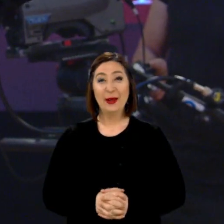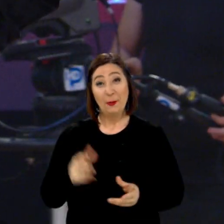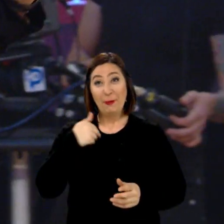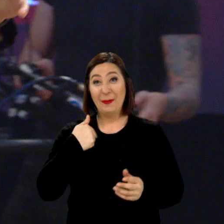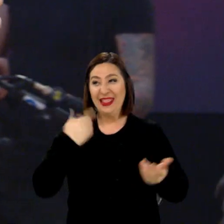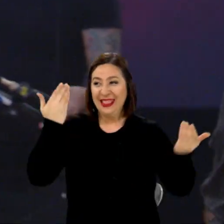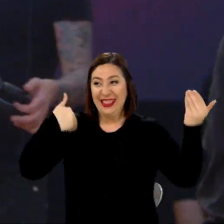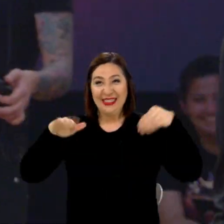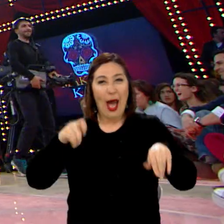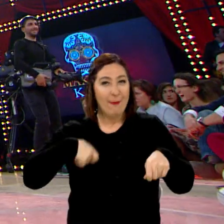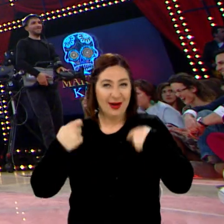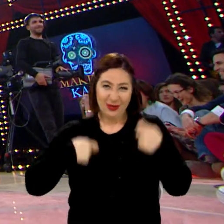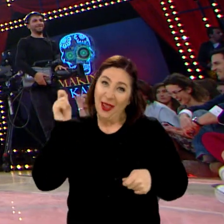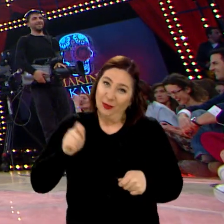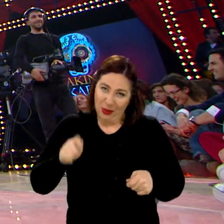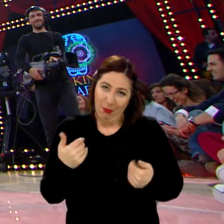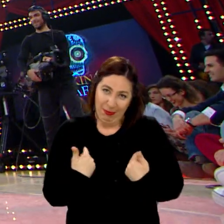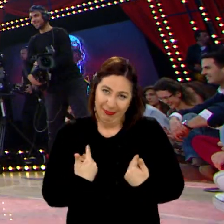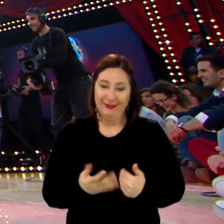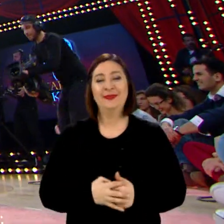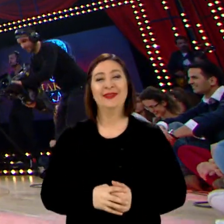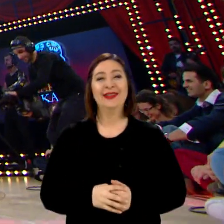Ben dansı biraz abartacağım.